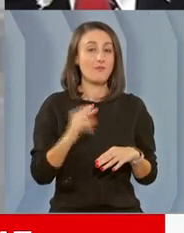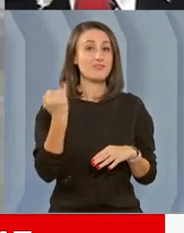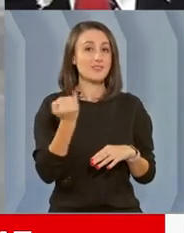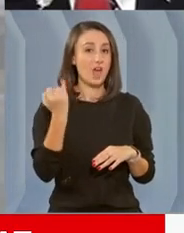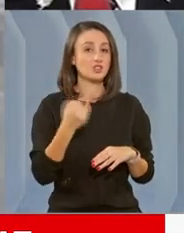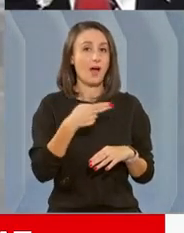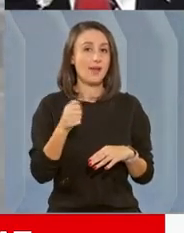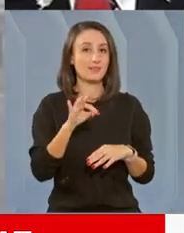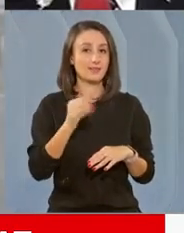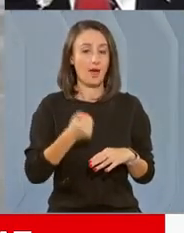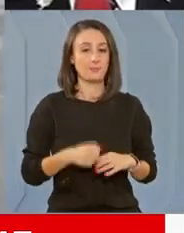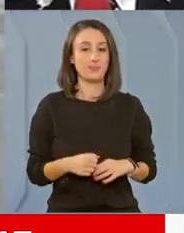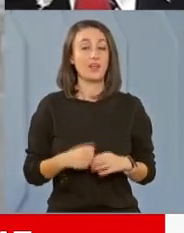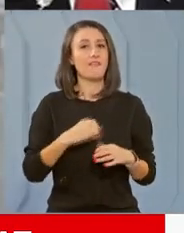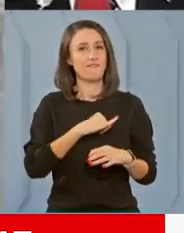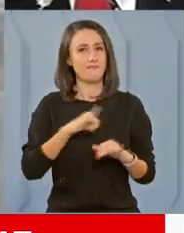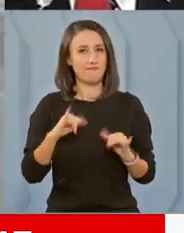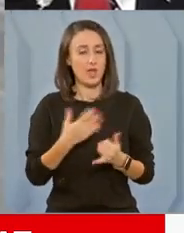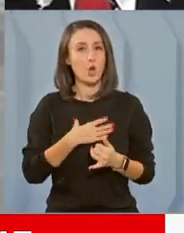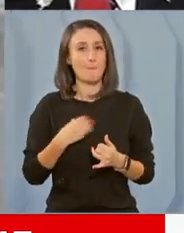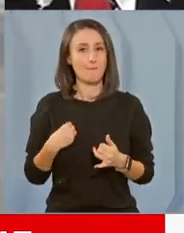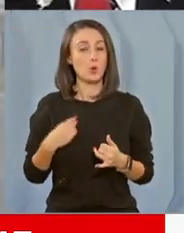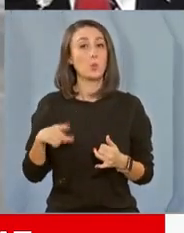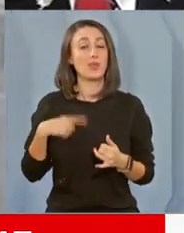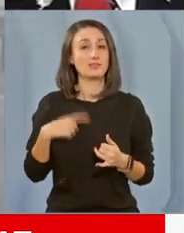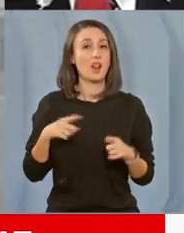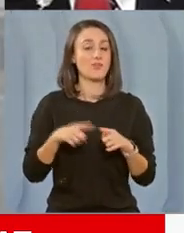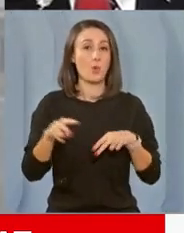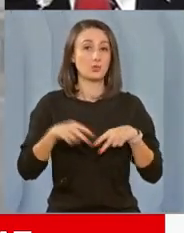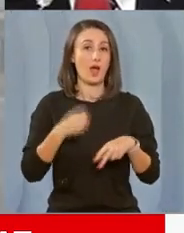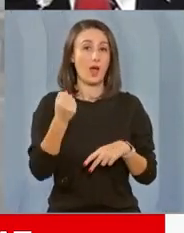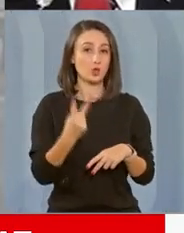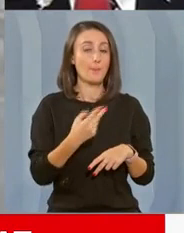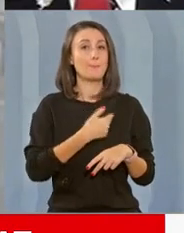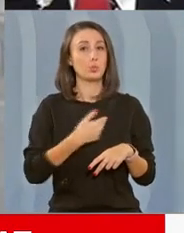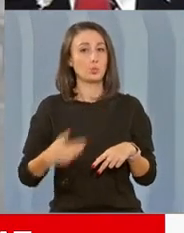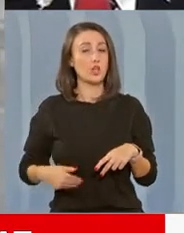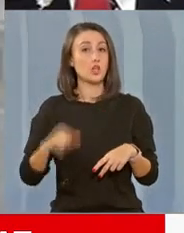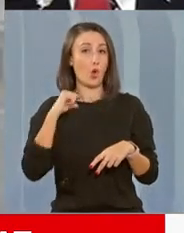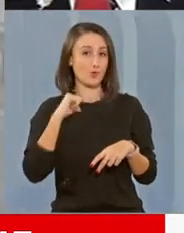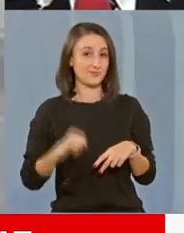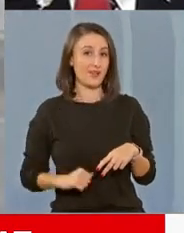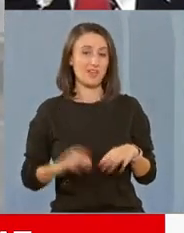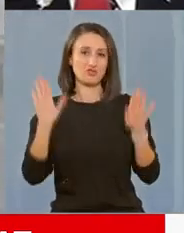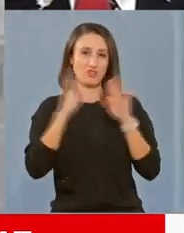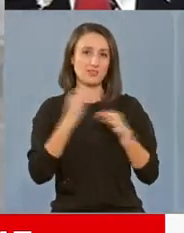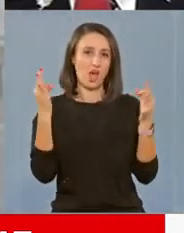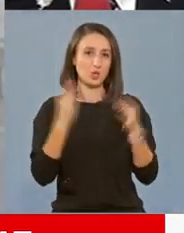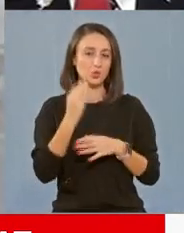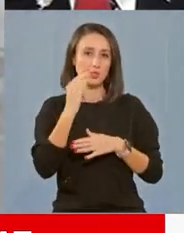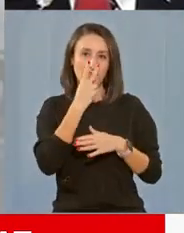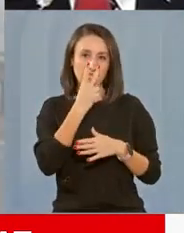Iași și Harghita. Fenomenul este întâlnit și pe autostrada A2 București-Constanța, unde ceața a redus vizibilitatea sub 200 de